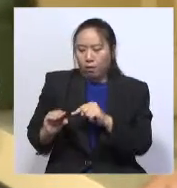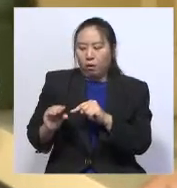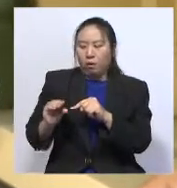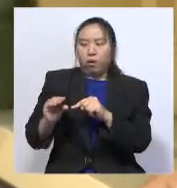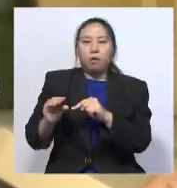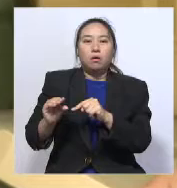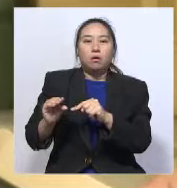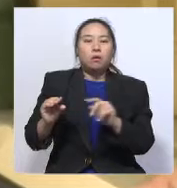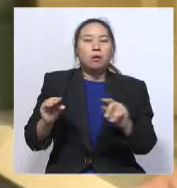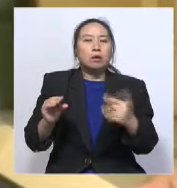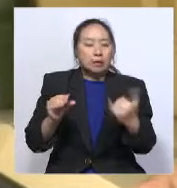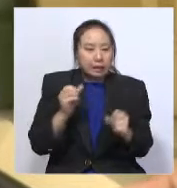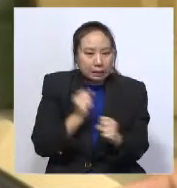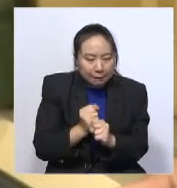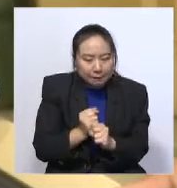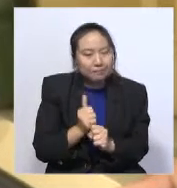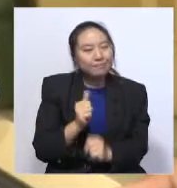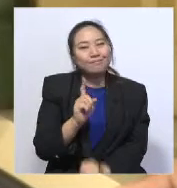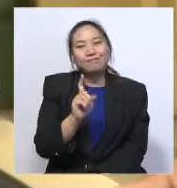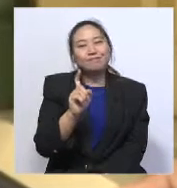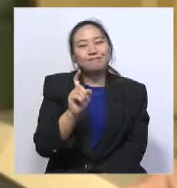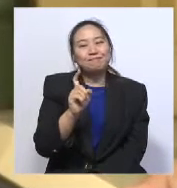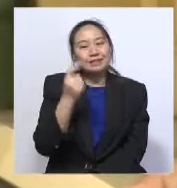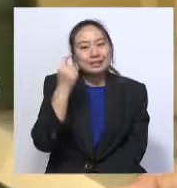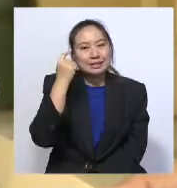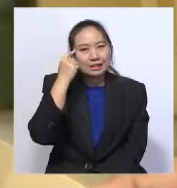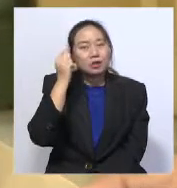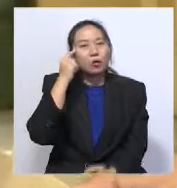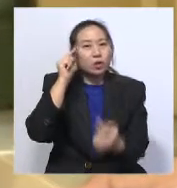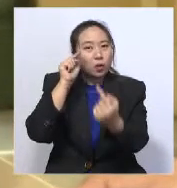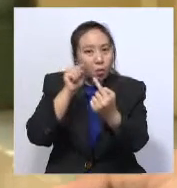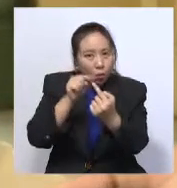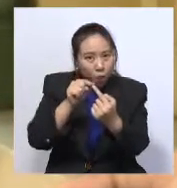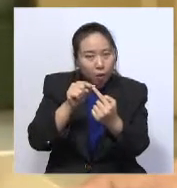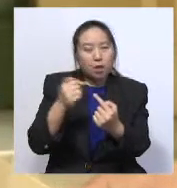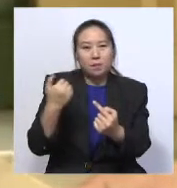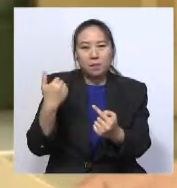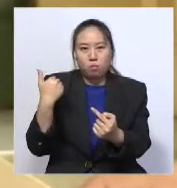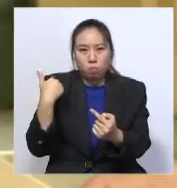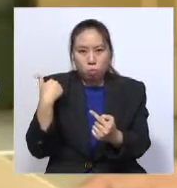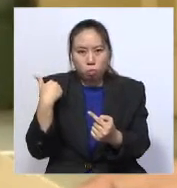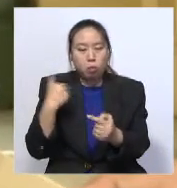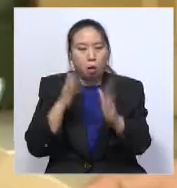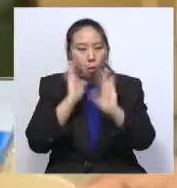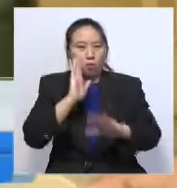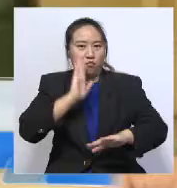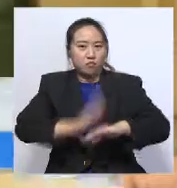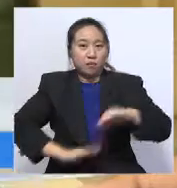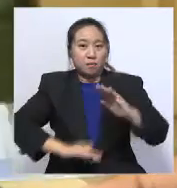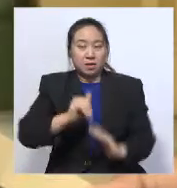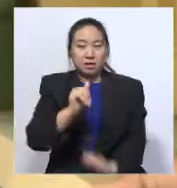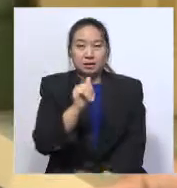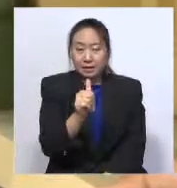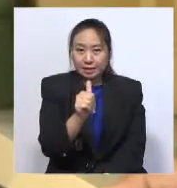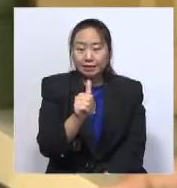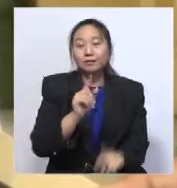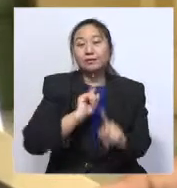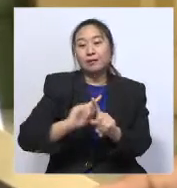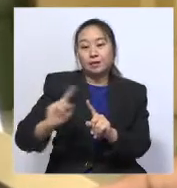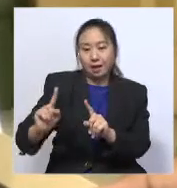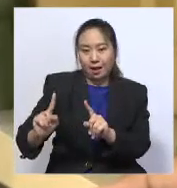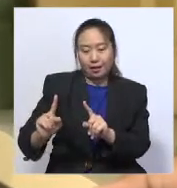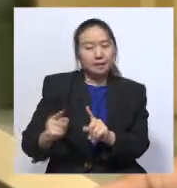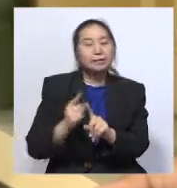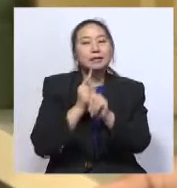าพของช่องเองเราไม่สามารถทำได้ทุกอย่างเราก็ต้องคาดหวังว่าจะมีผู้ประกอบการที่มีฝีมือในระดับต่างๆก็ว่าไปตามเ